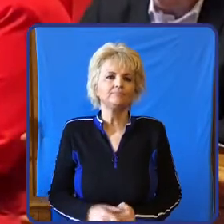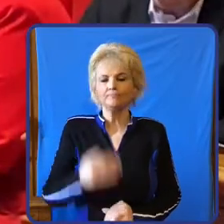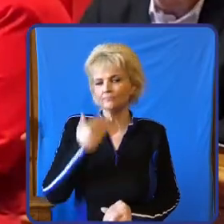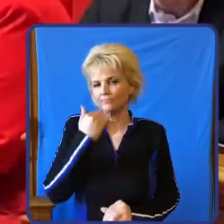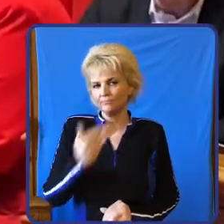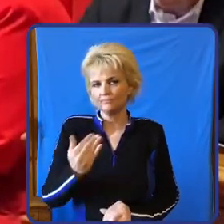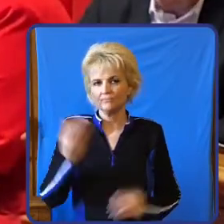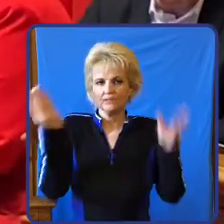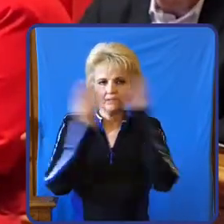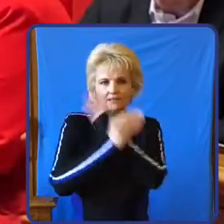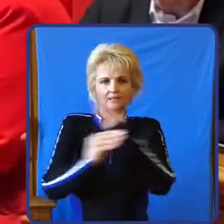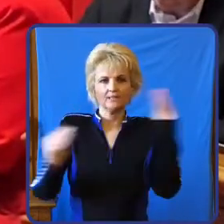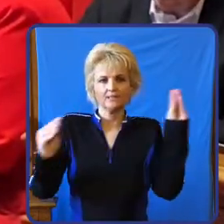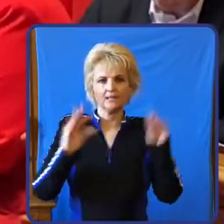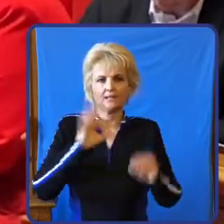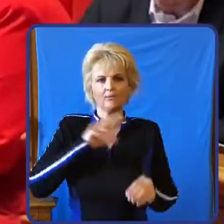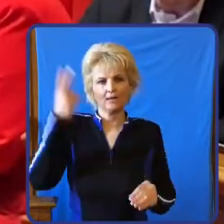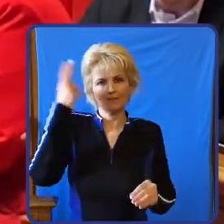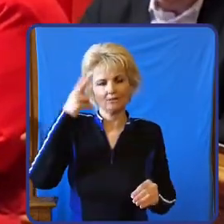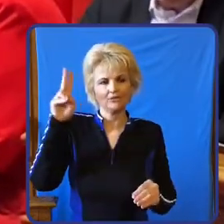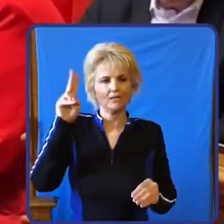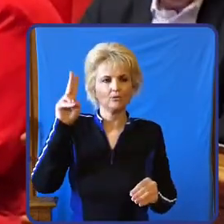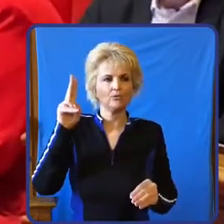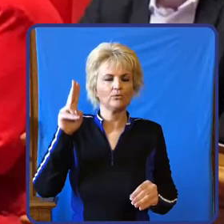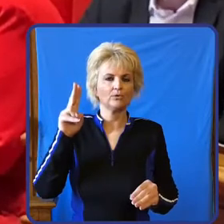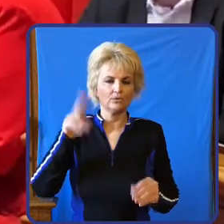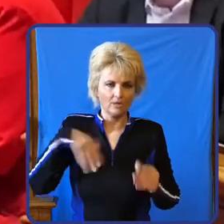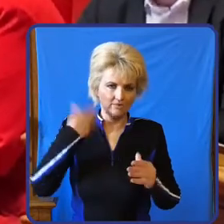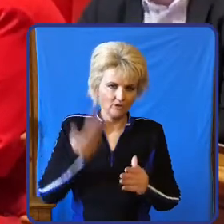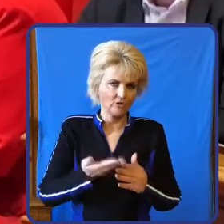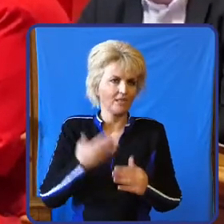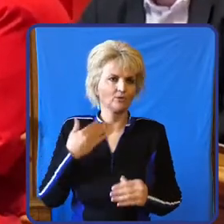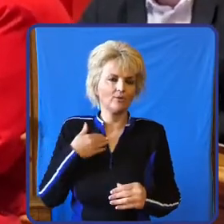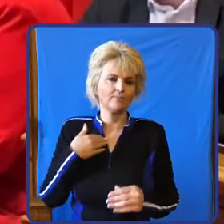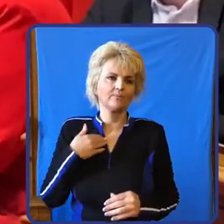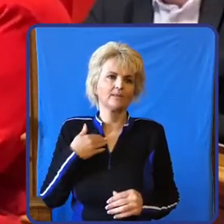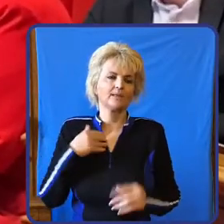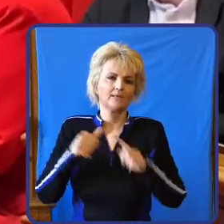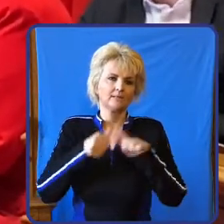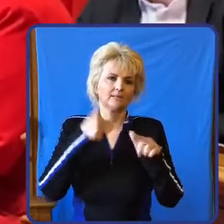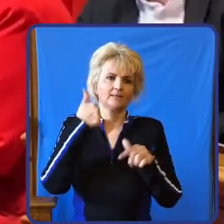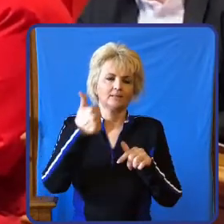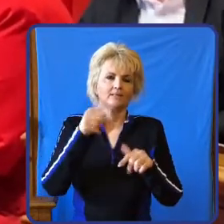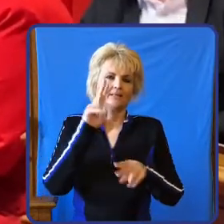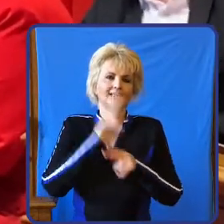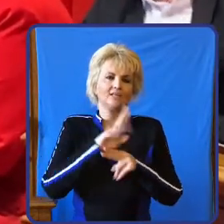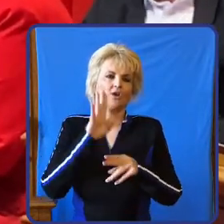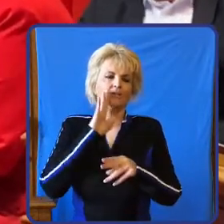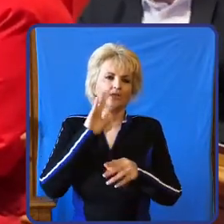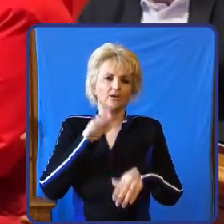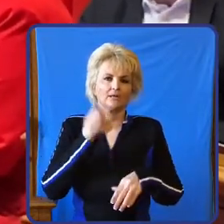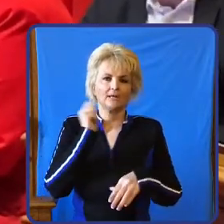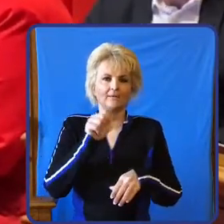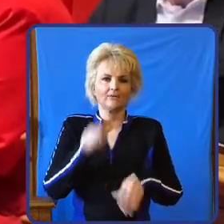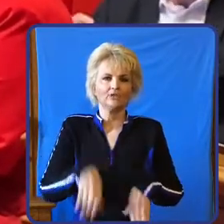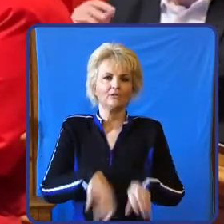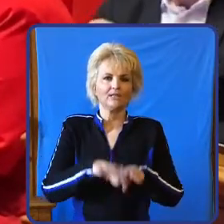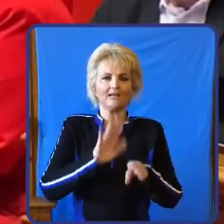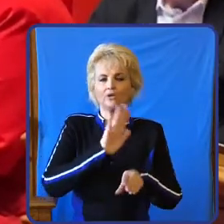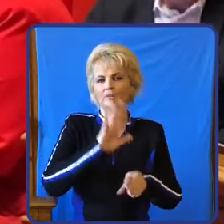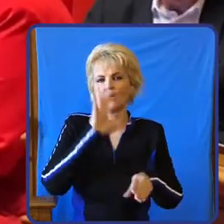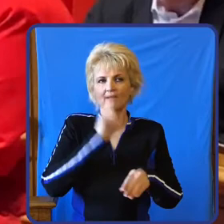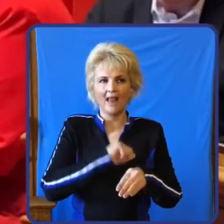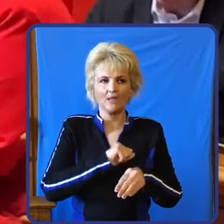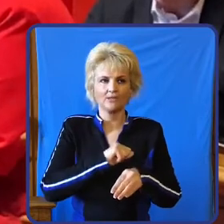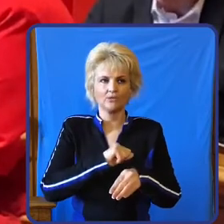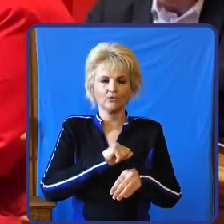Köszönöm szépen, tisztelt polgármester úr! Lenne javaslatom, először Kis Andrea képviselőtársának szeretnék választ adni, még